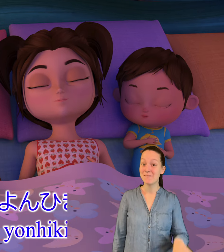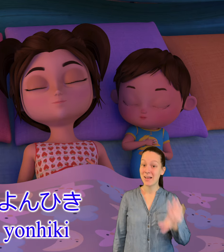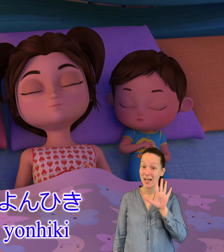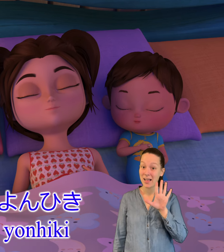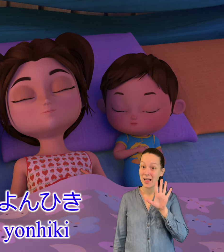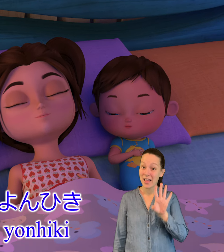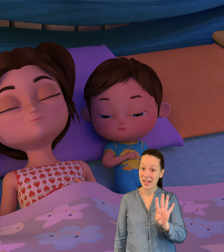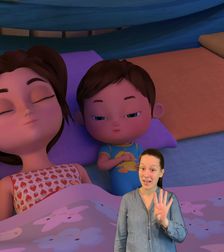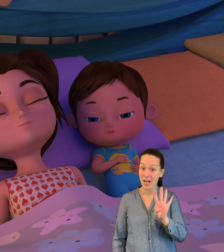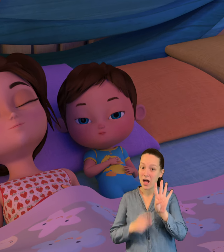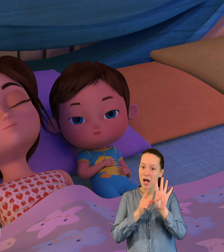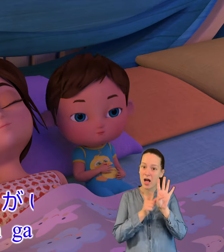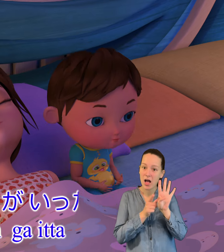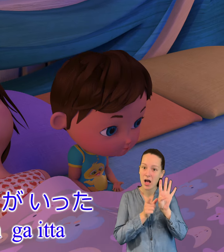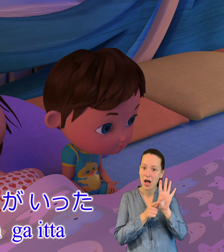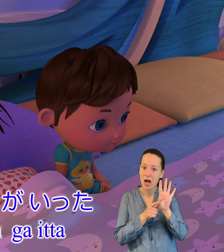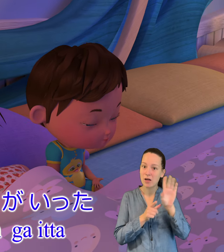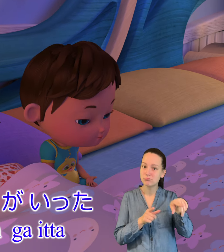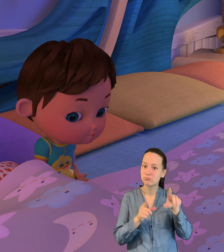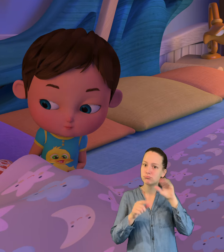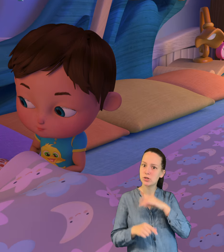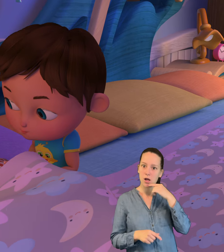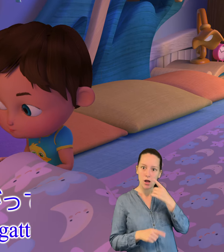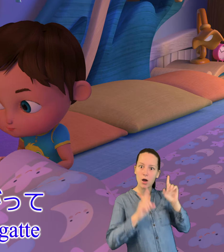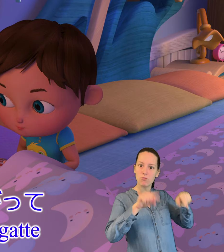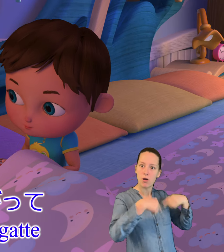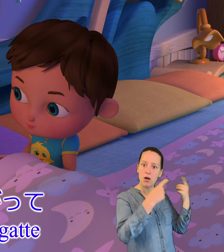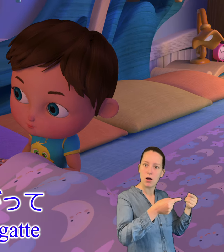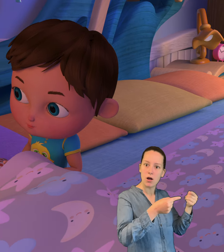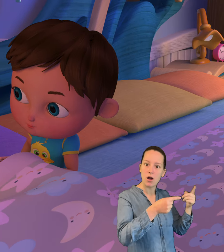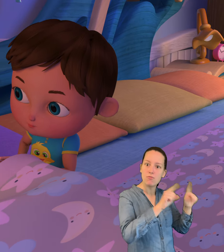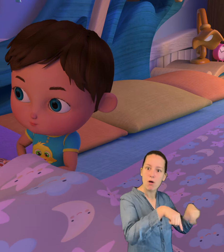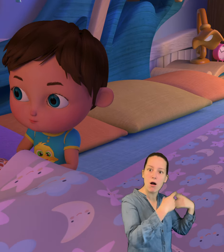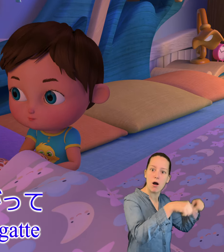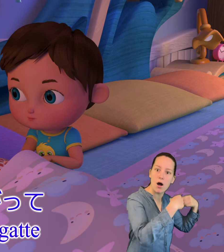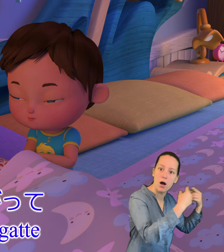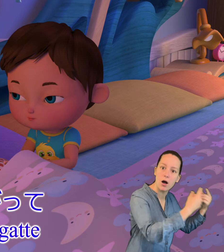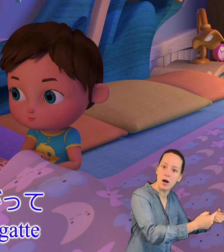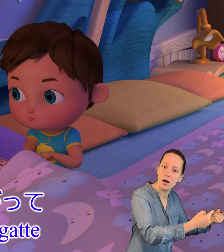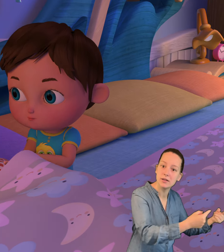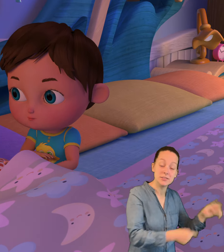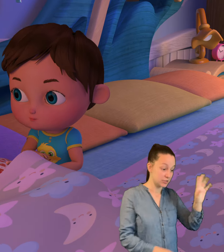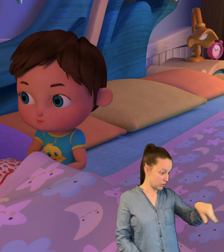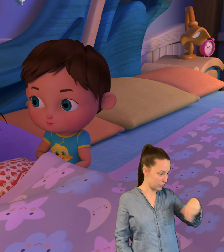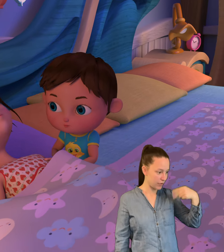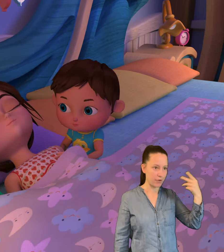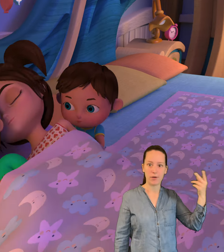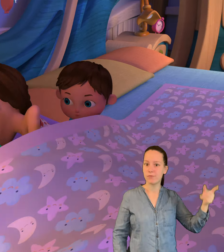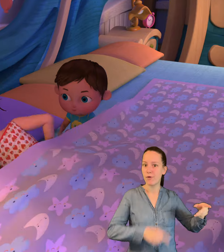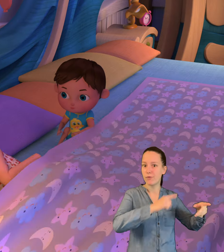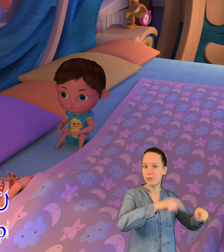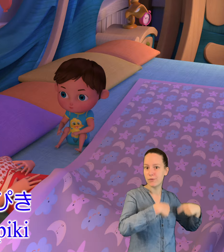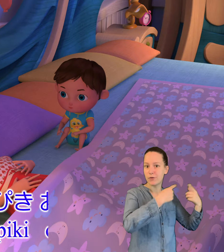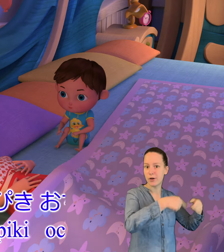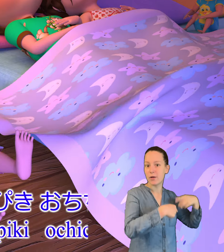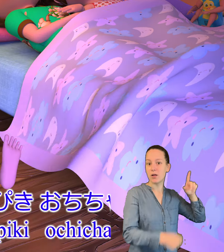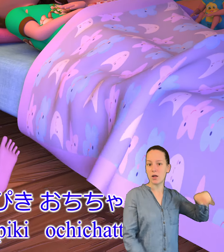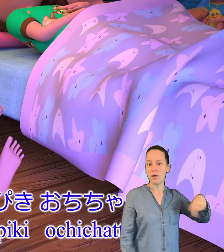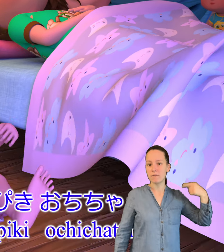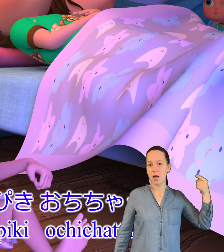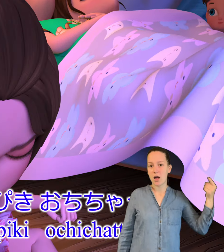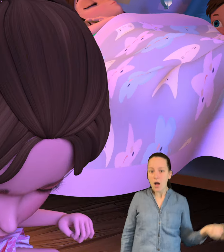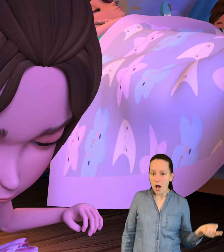ベッドにを引きちびちゃんが行った転がって転がって転がったら1